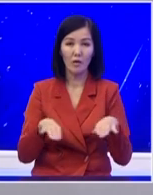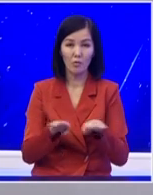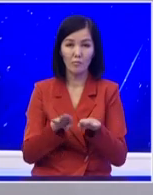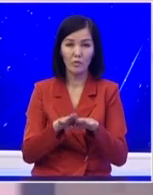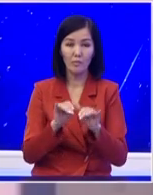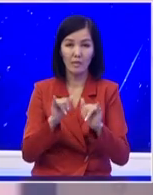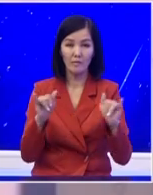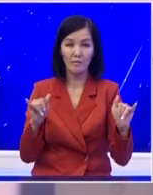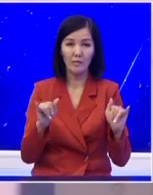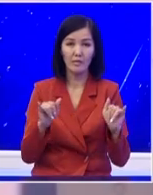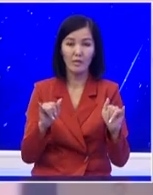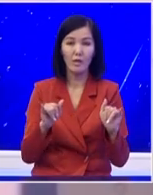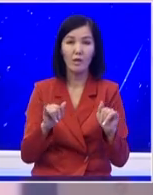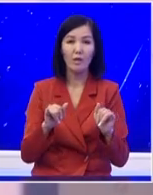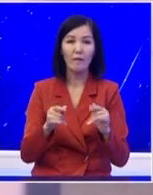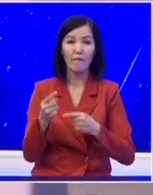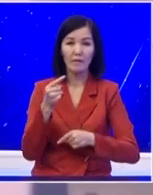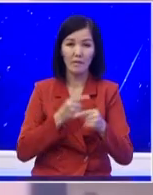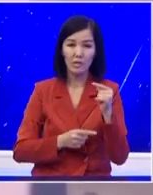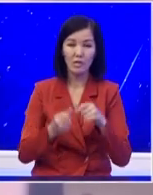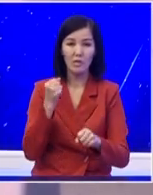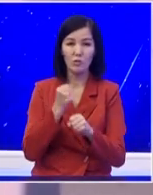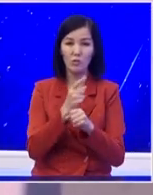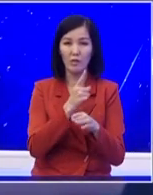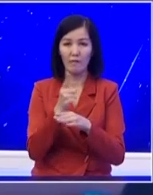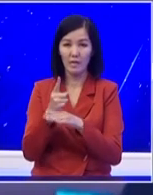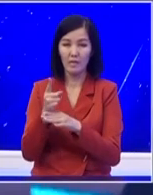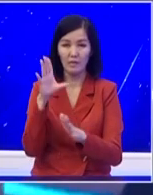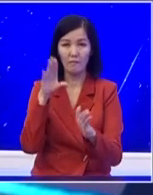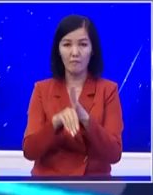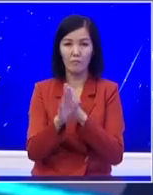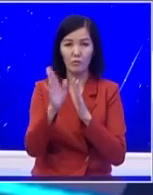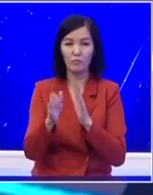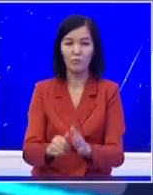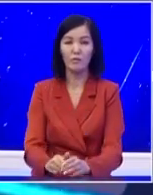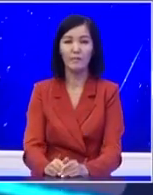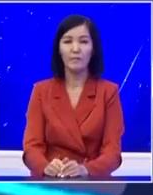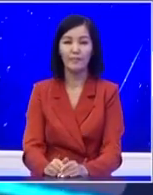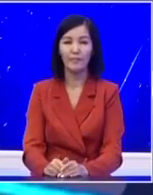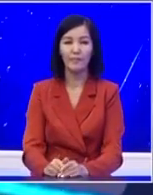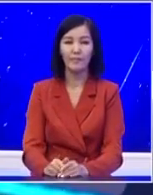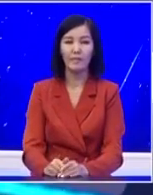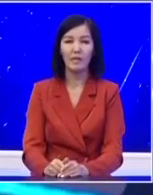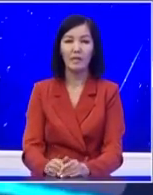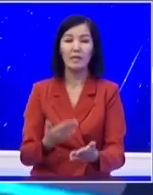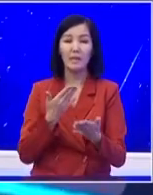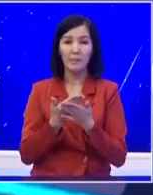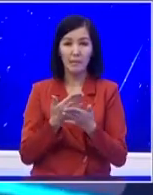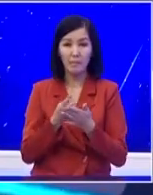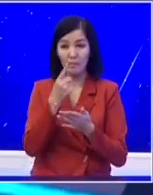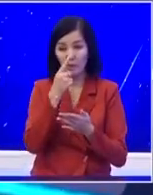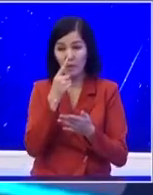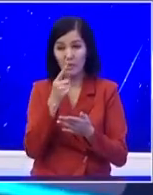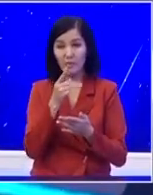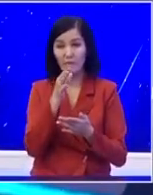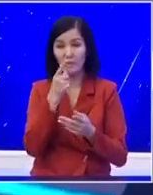высшее руководство страны не исключает возвращение жесткого карантина. Вот оценка ближайшая, вообще любая, или она должна